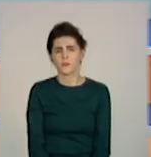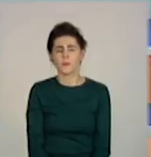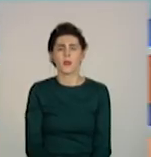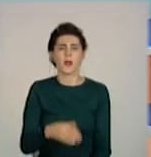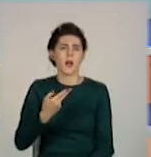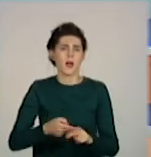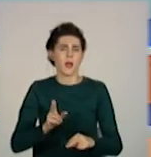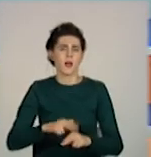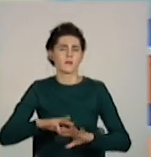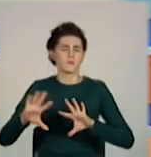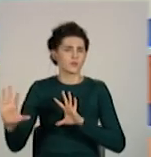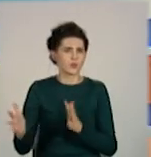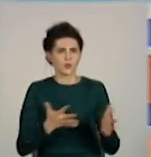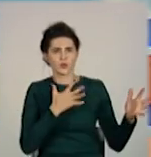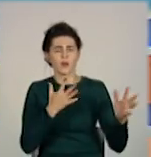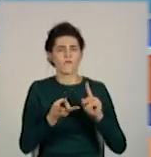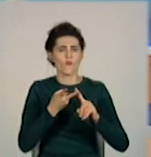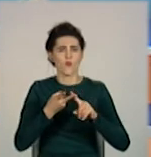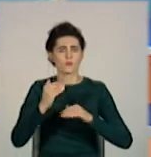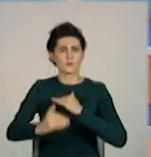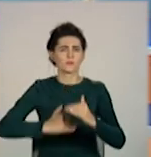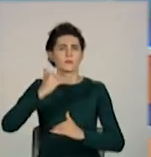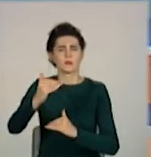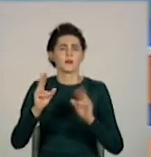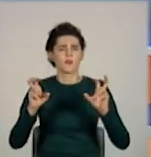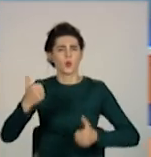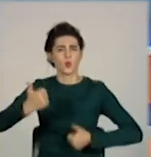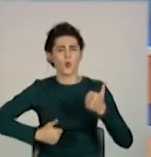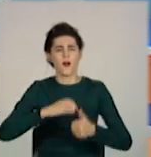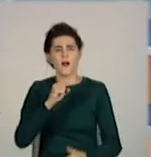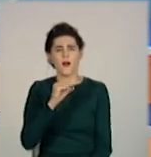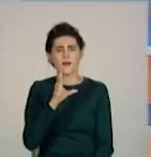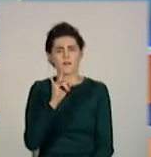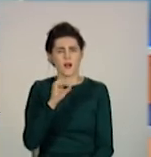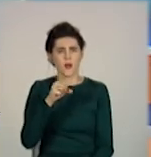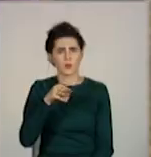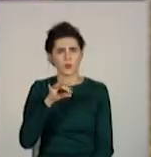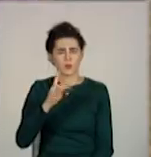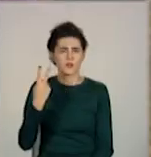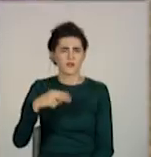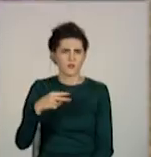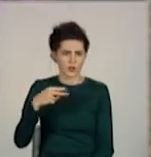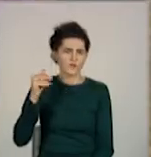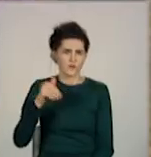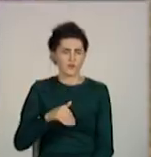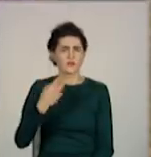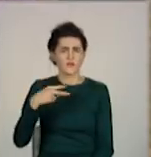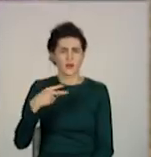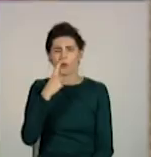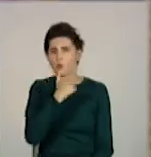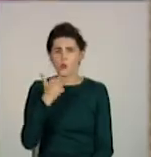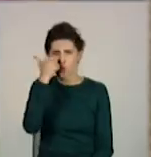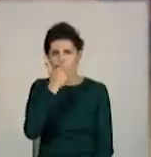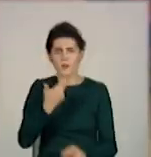Відбувся другий етап всеукраїнського конкурсу «Авіатор-2020». У фіналі студенти 30 профільних вишів країни